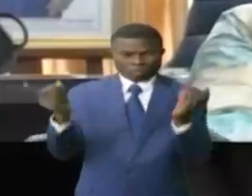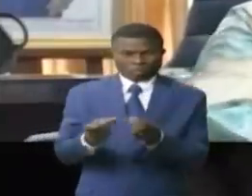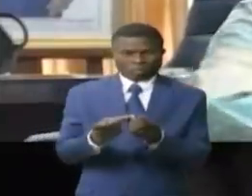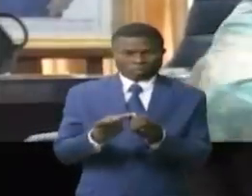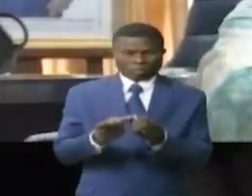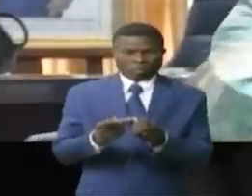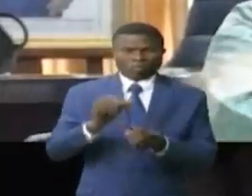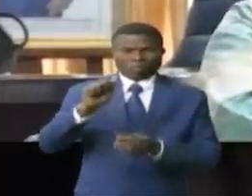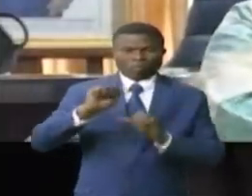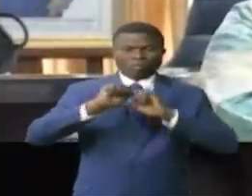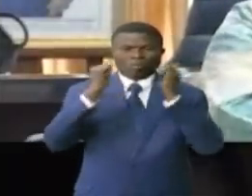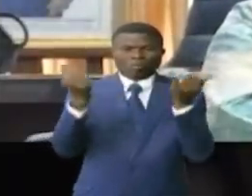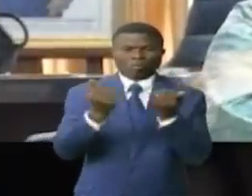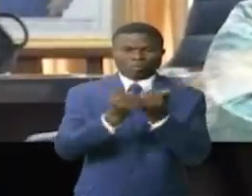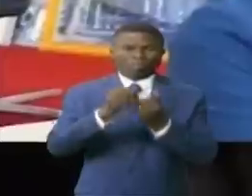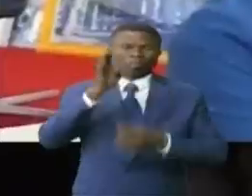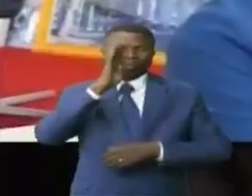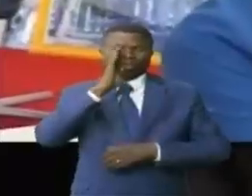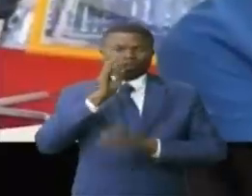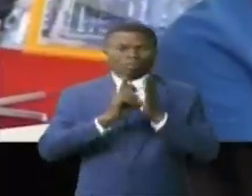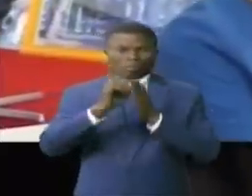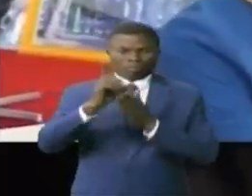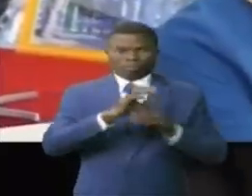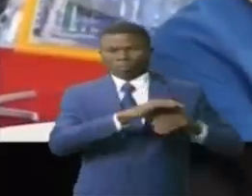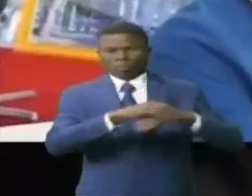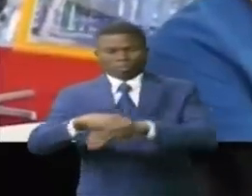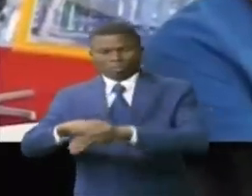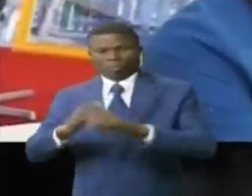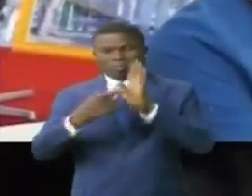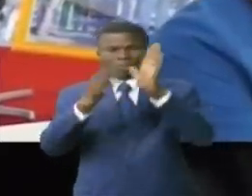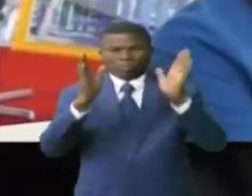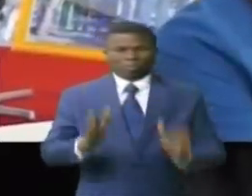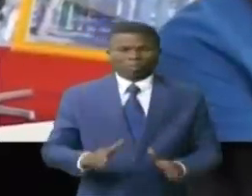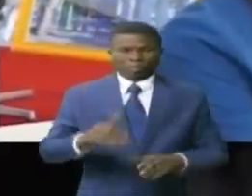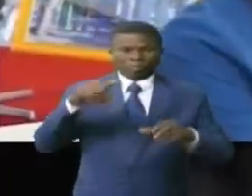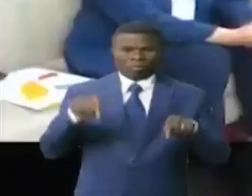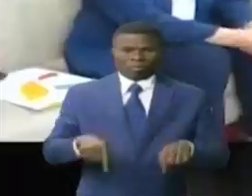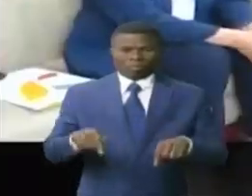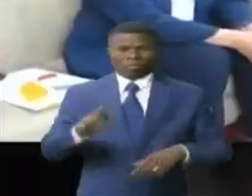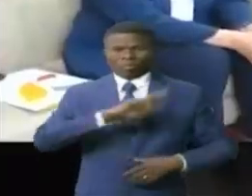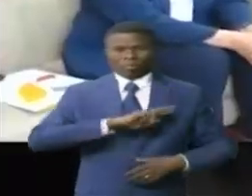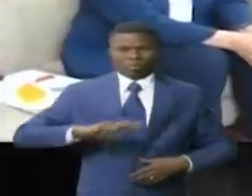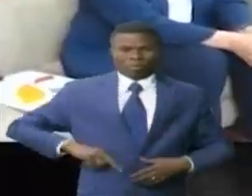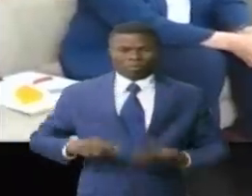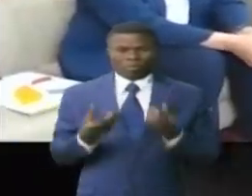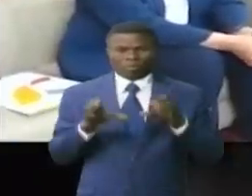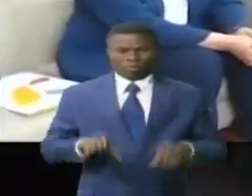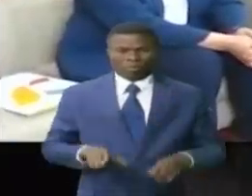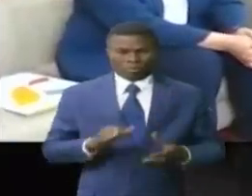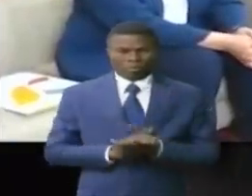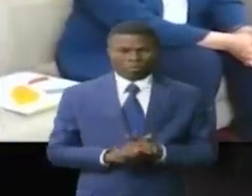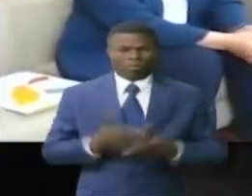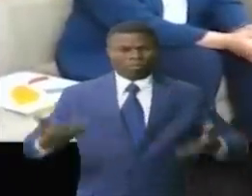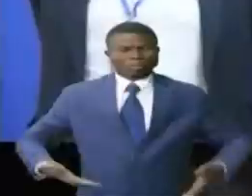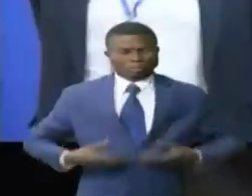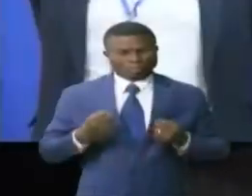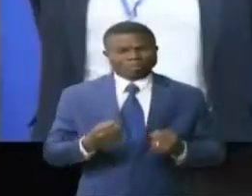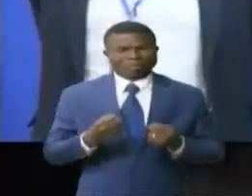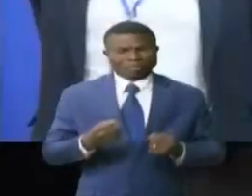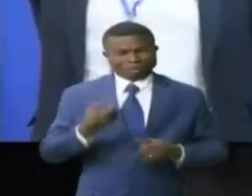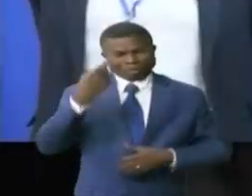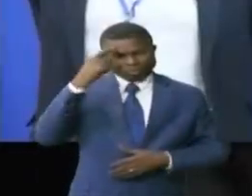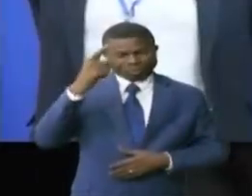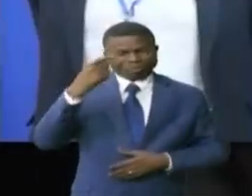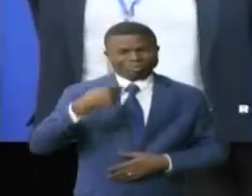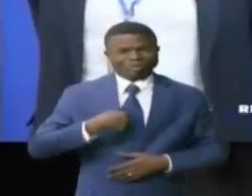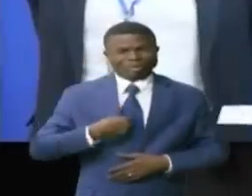cette agence belge de développement conduite par sa représentante en République démocratique du Congo. Ça fut un plaisir hein,